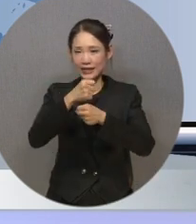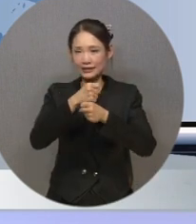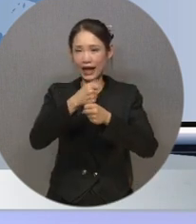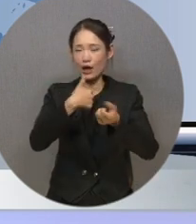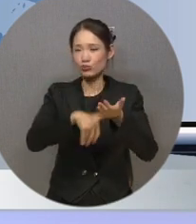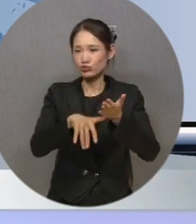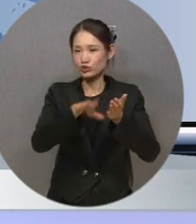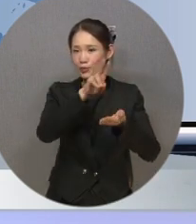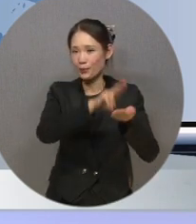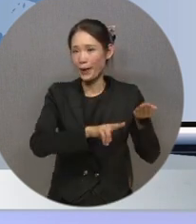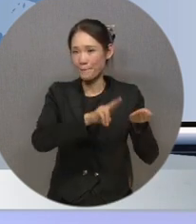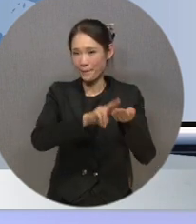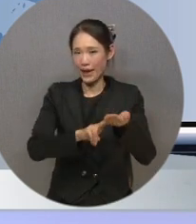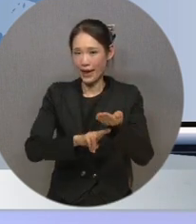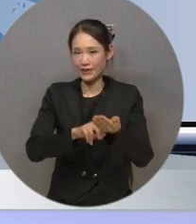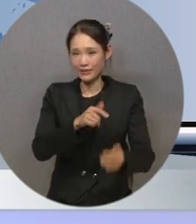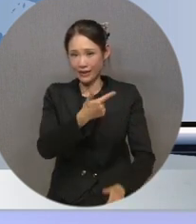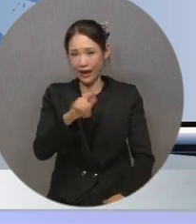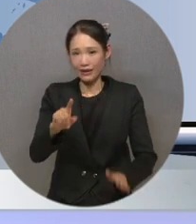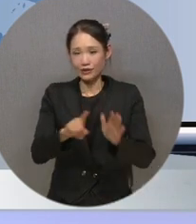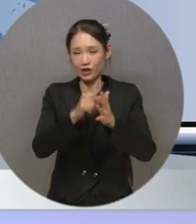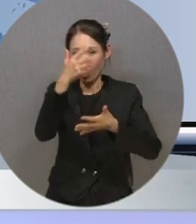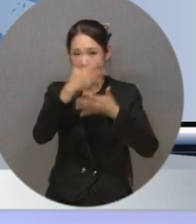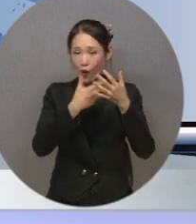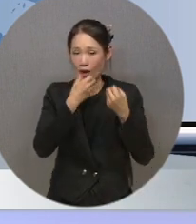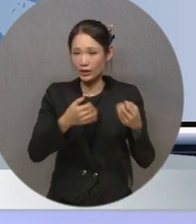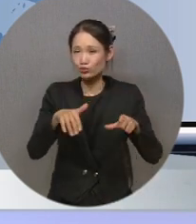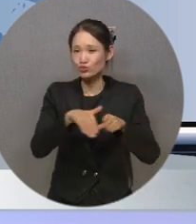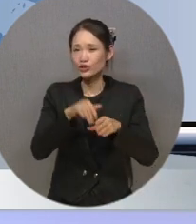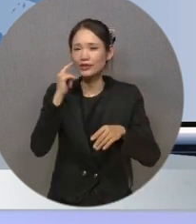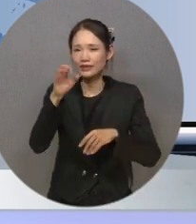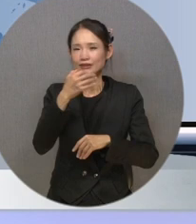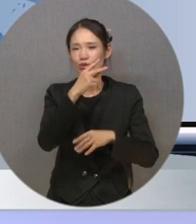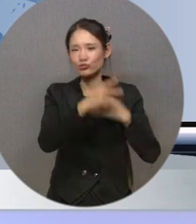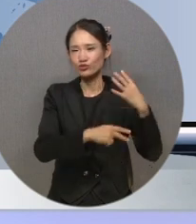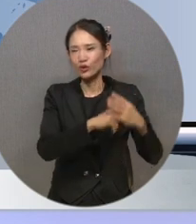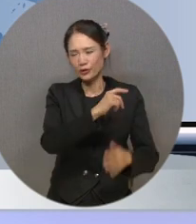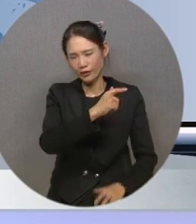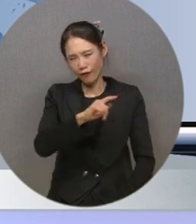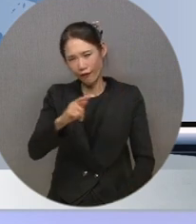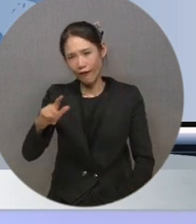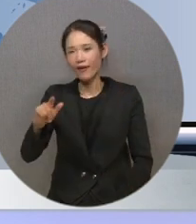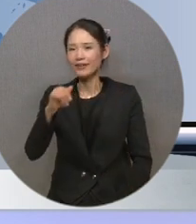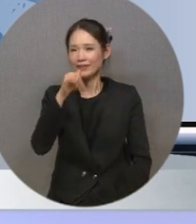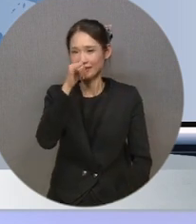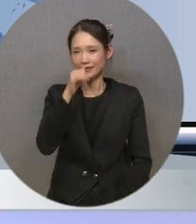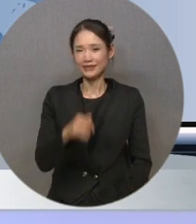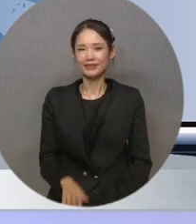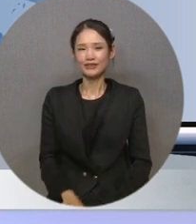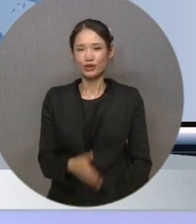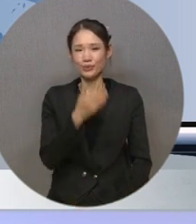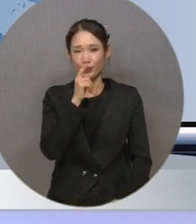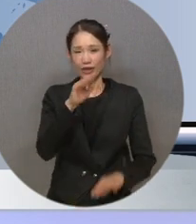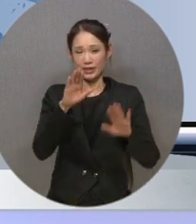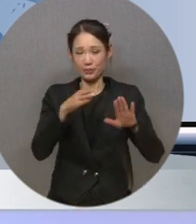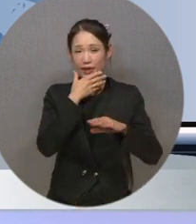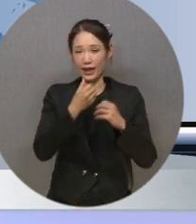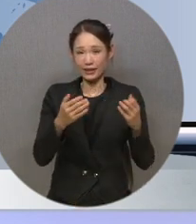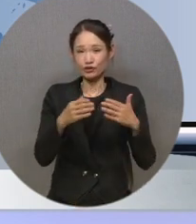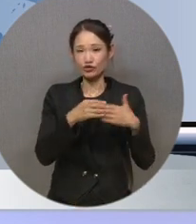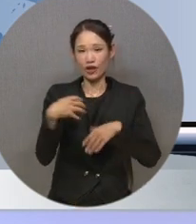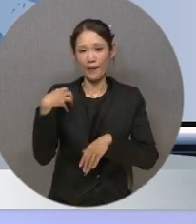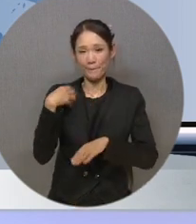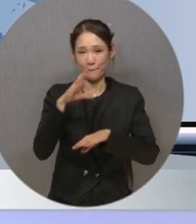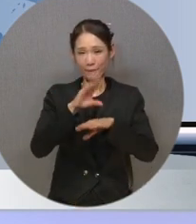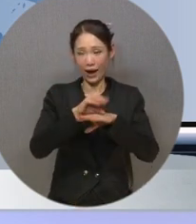생산품 판매 등 다양한 전시와 영화제 문화예술 프로그램 등이 다채롭게 준비 중입니다 복재태비는 이번